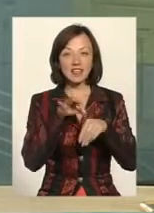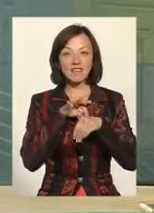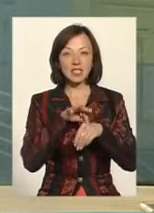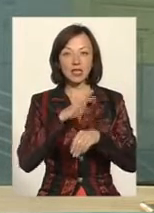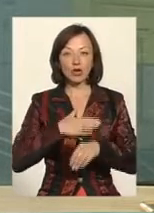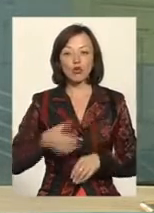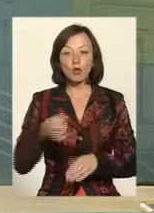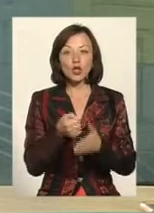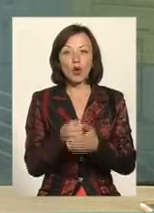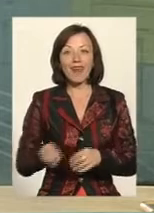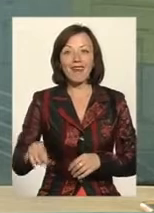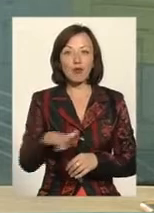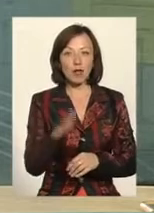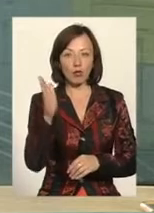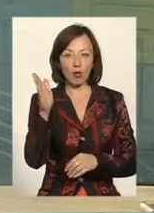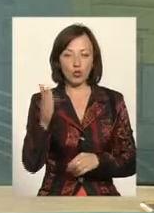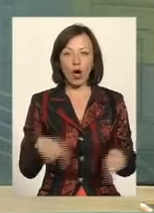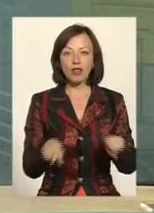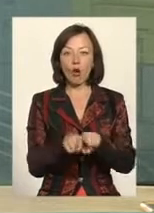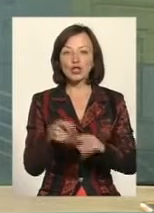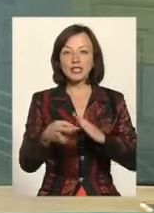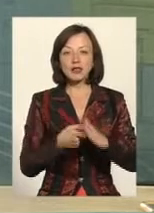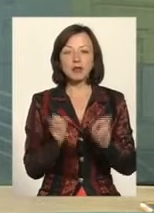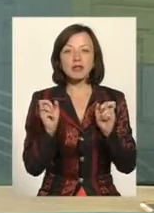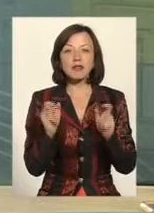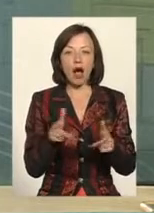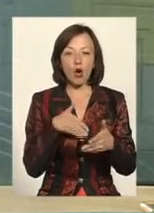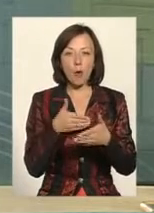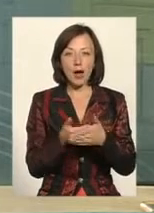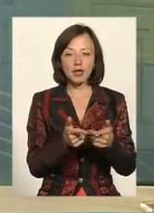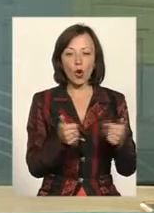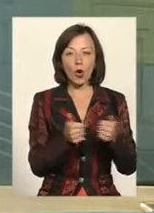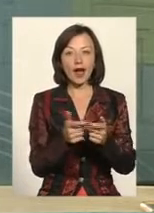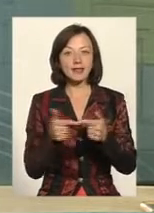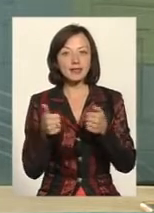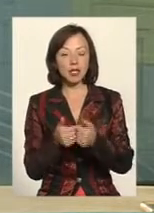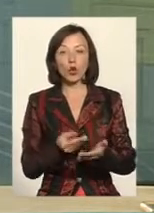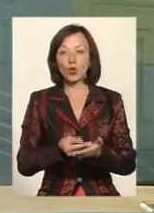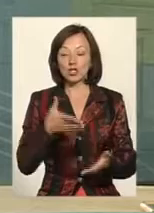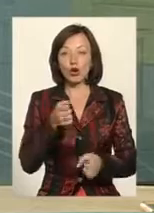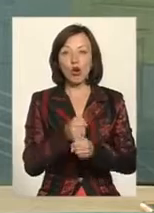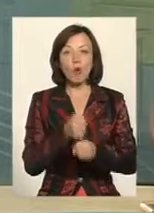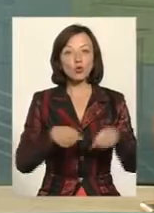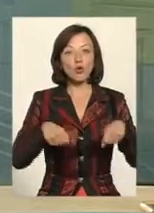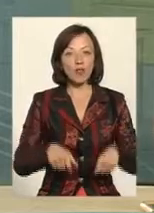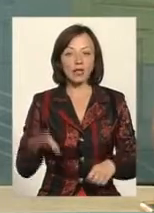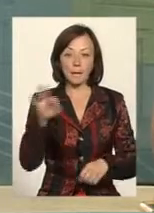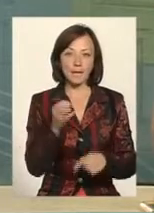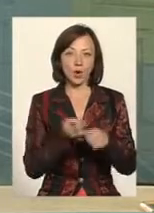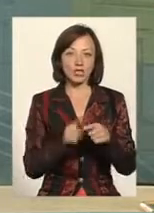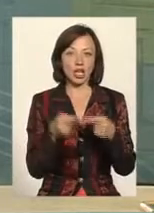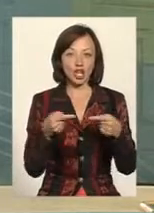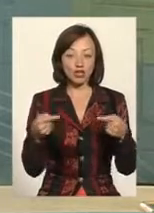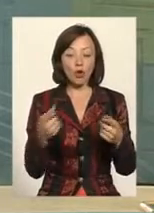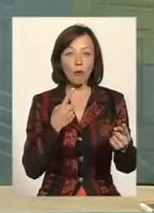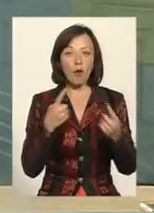нашу область до європейського майбутнього. А також дізнаємось, як громадські організації оцінюють роботу влади. Про це і не тільки. Ми будемо